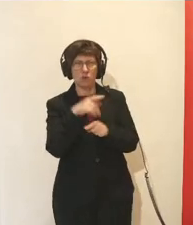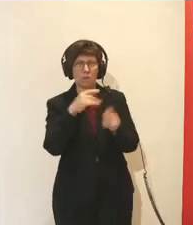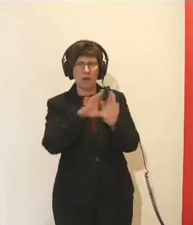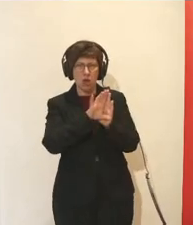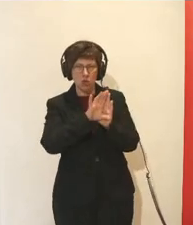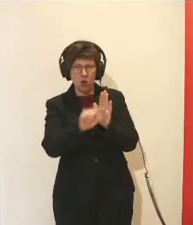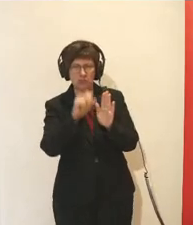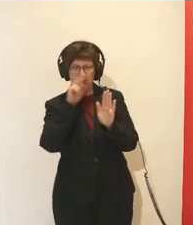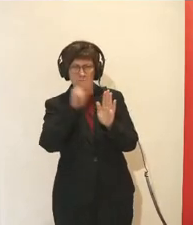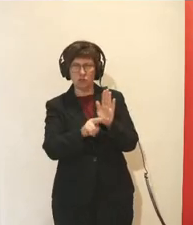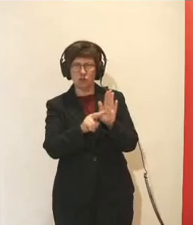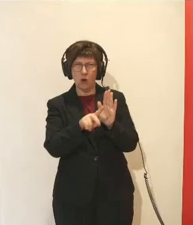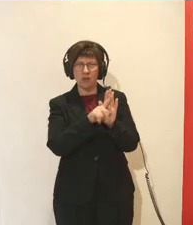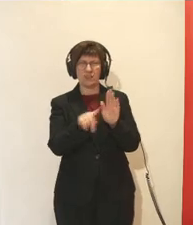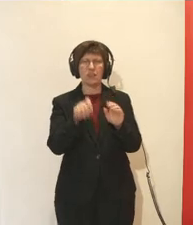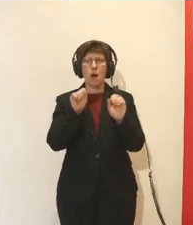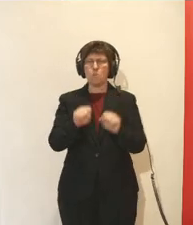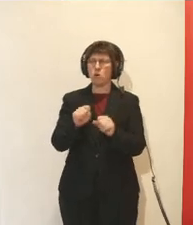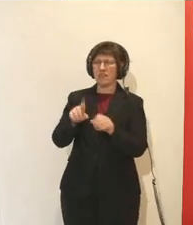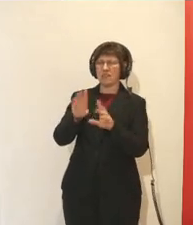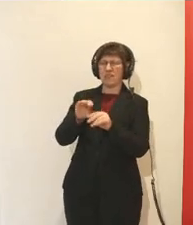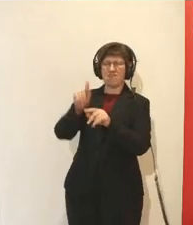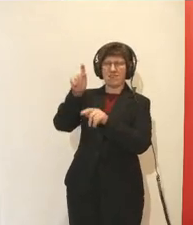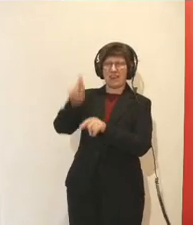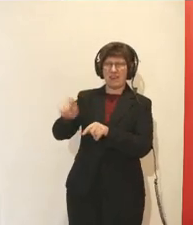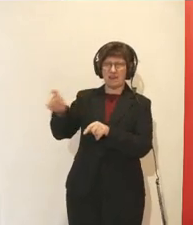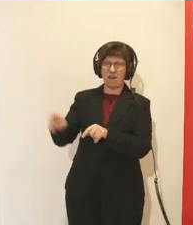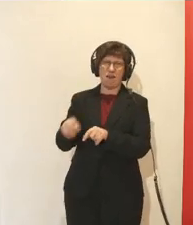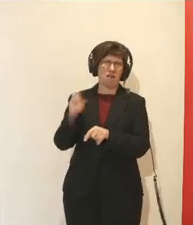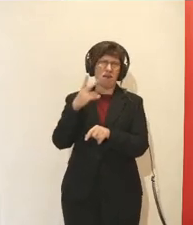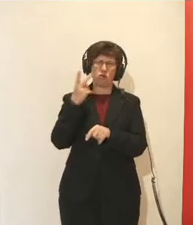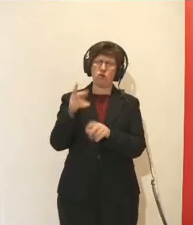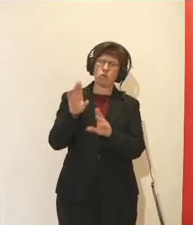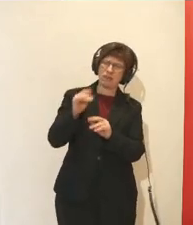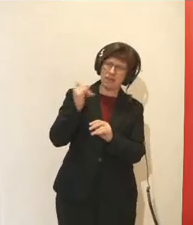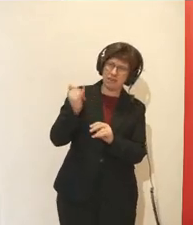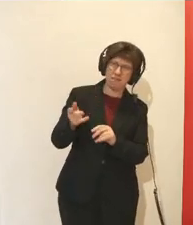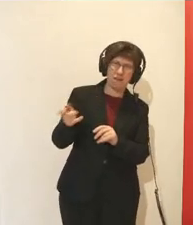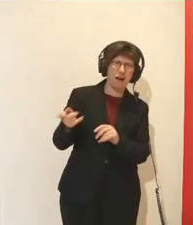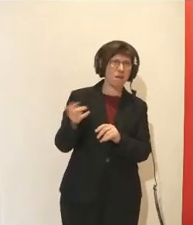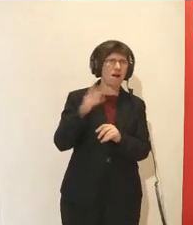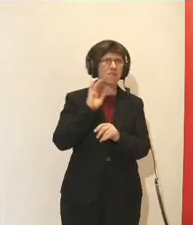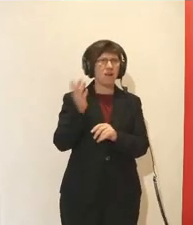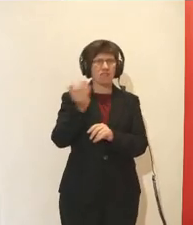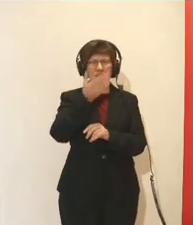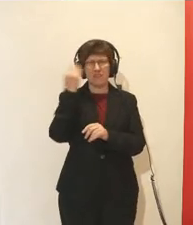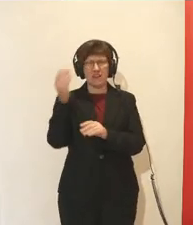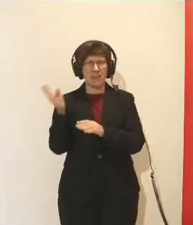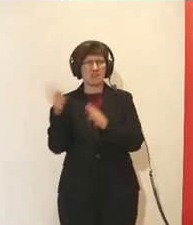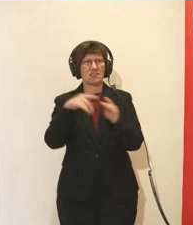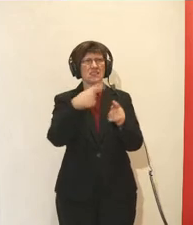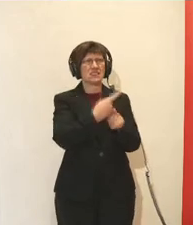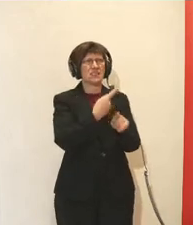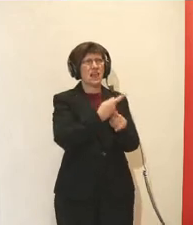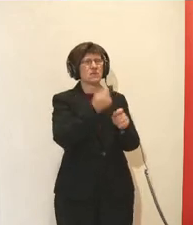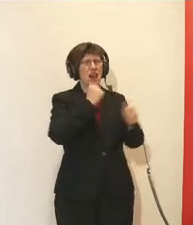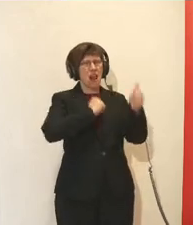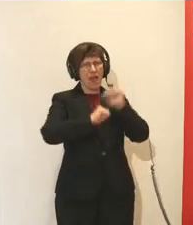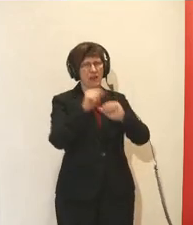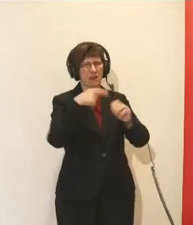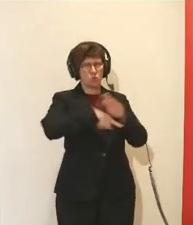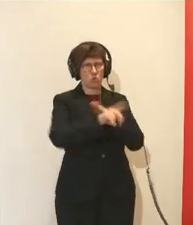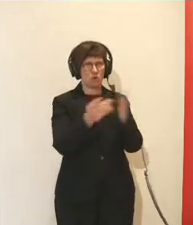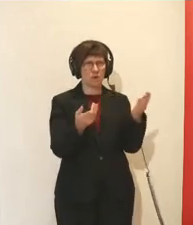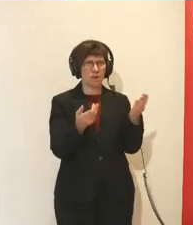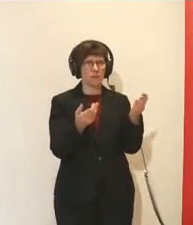gruppen weniger auf potenzielle titel und natürlich muss man den blick behalten aber man darf eben auch nicht die vergessen und runter allein und um die